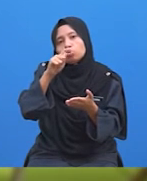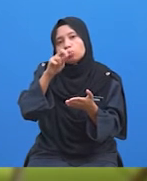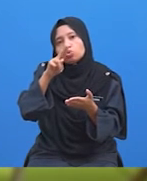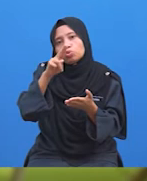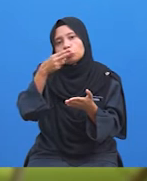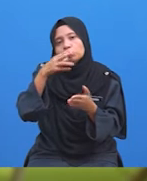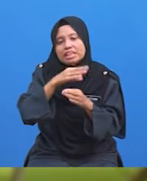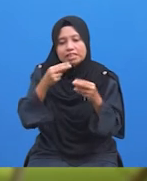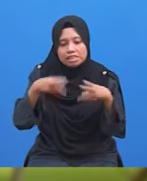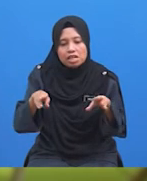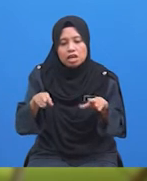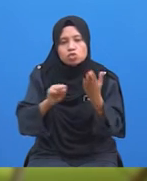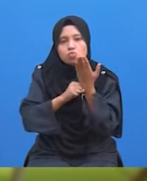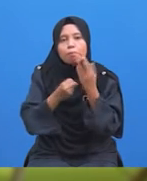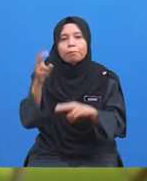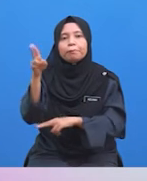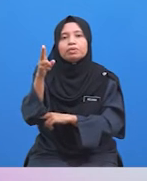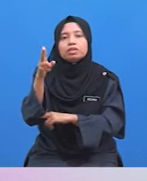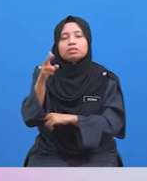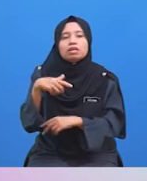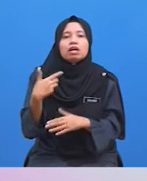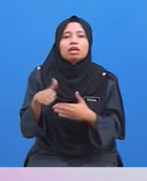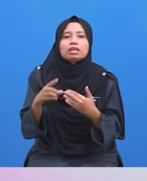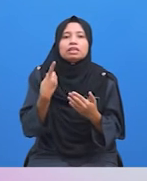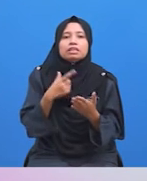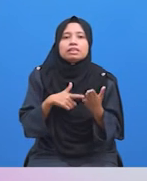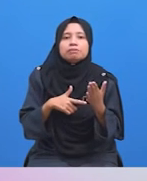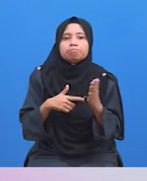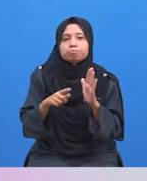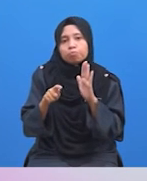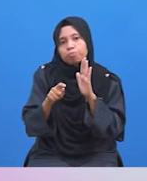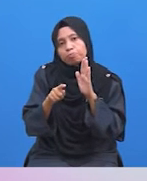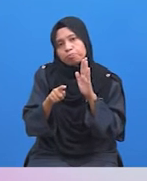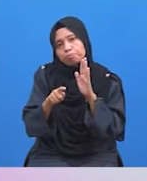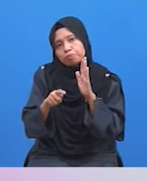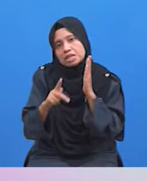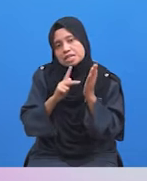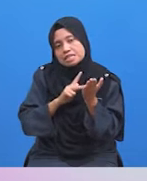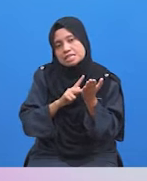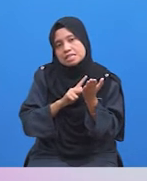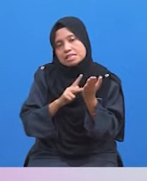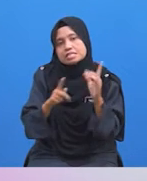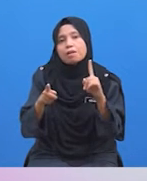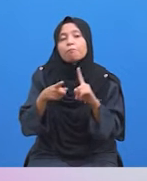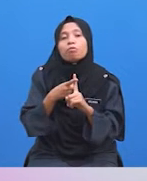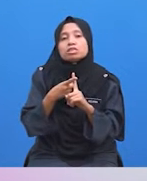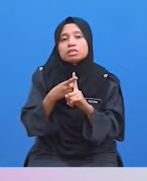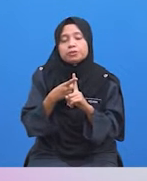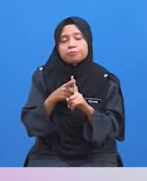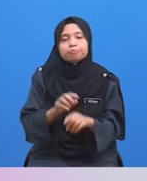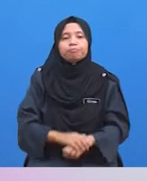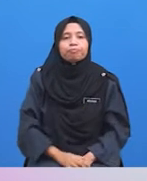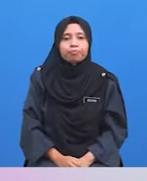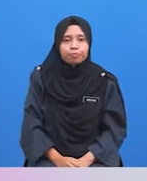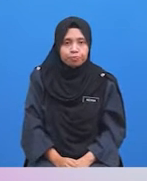hutan seterusnya kita lihat pula kesan-kesan positif migrasi dalaman terhadap kawasan